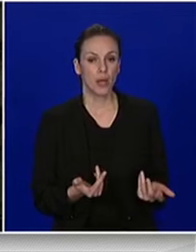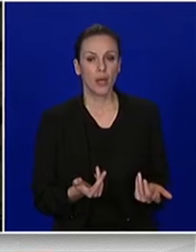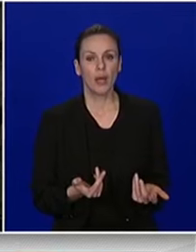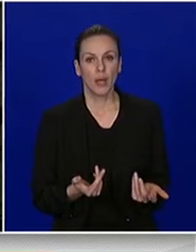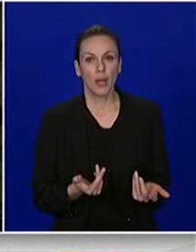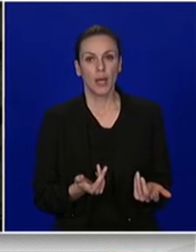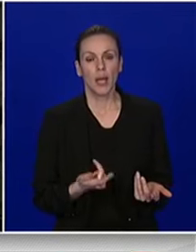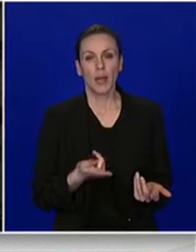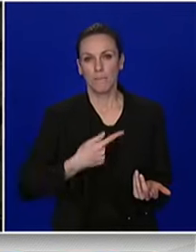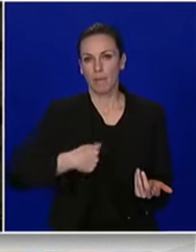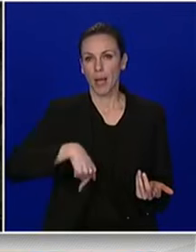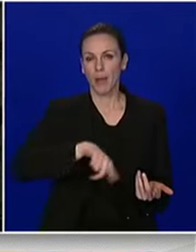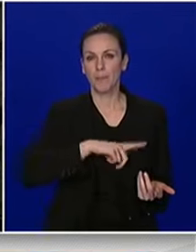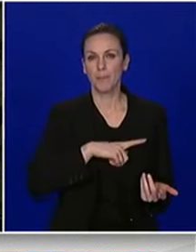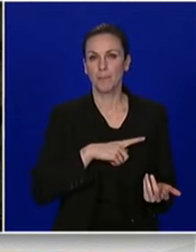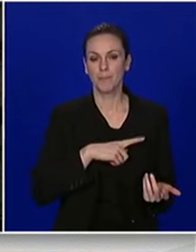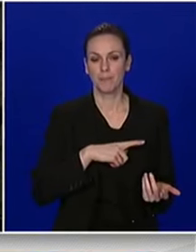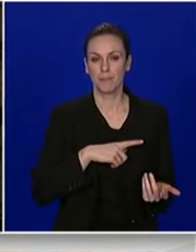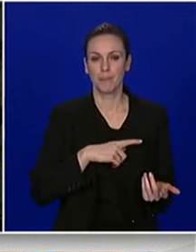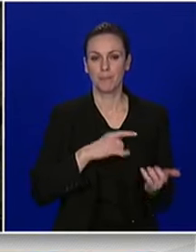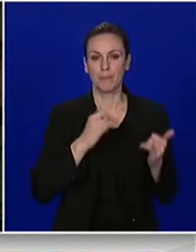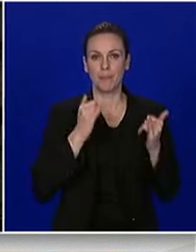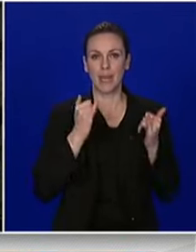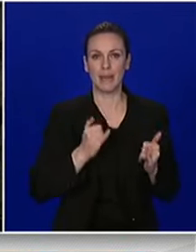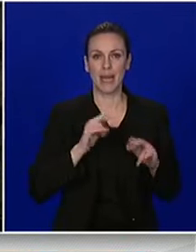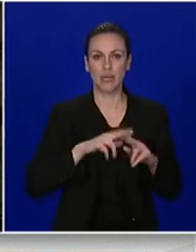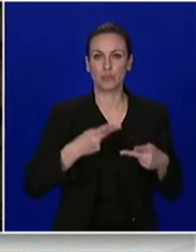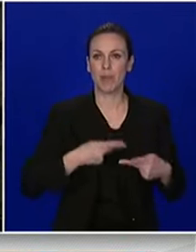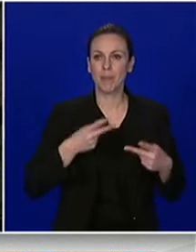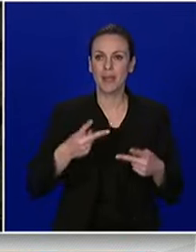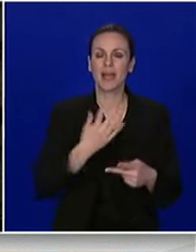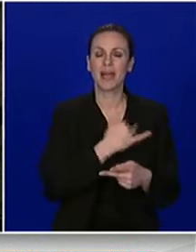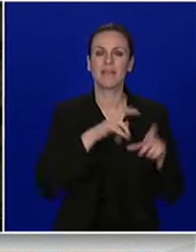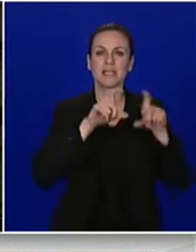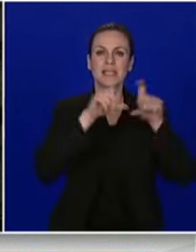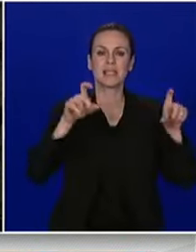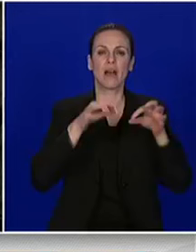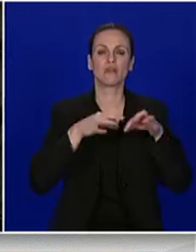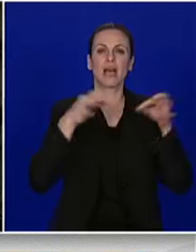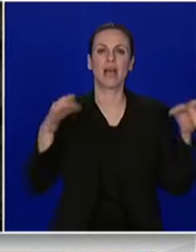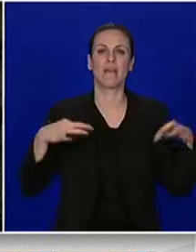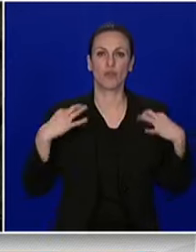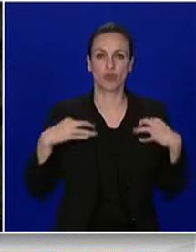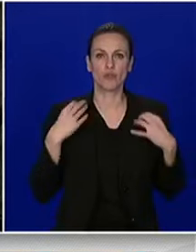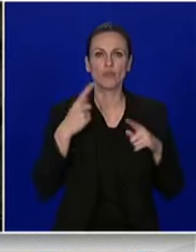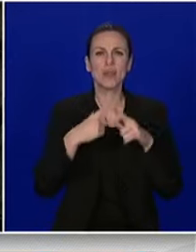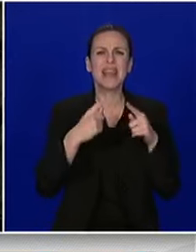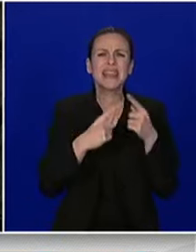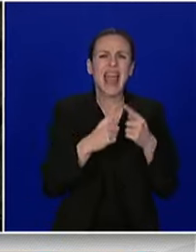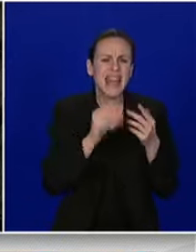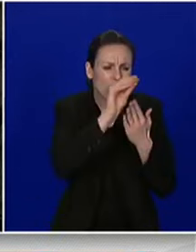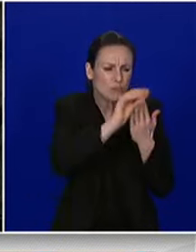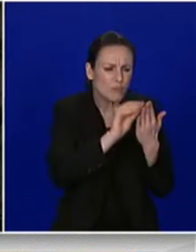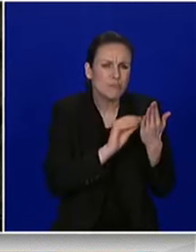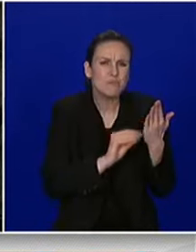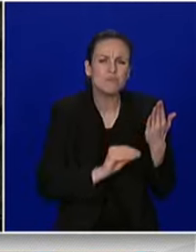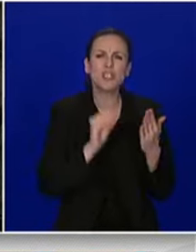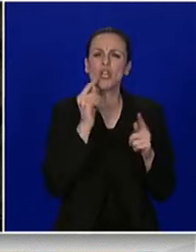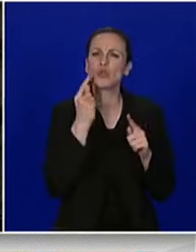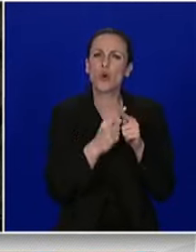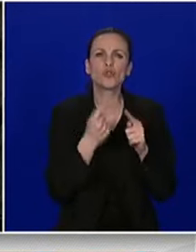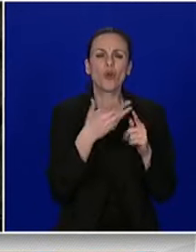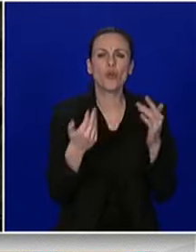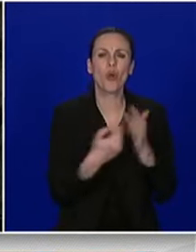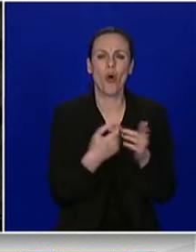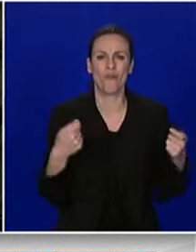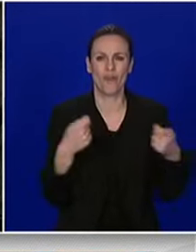Dakle, mi danas će izaći preporuke Hrvatskog zavoda za javno zdravstvo koje će detaljno opisati sve što je novo vezano